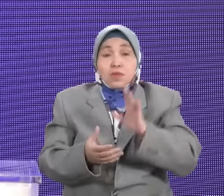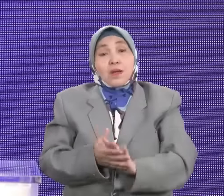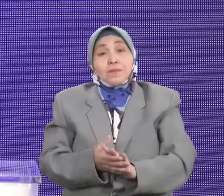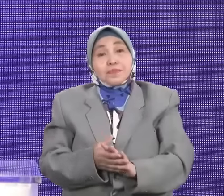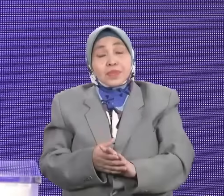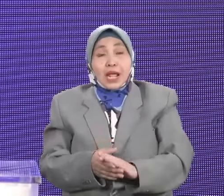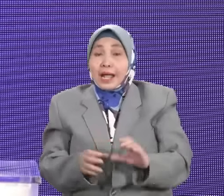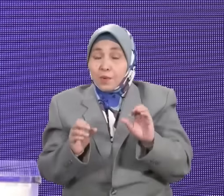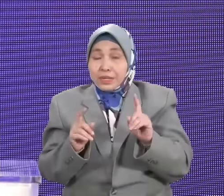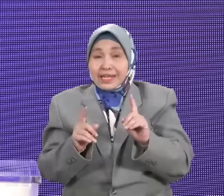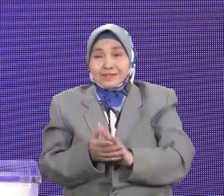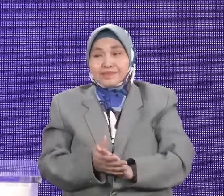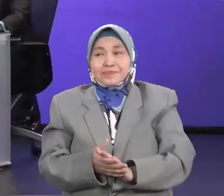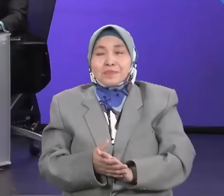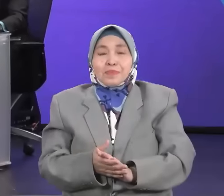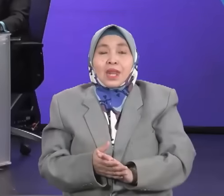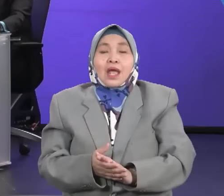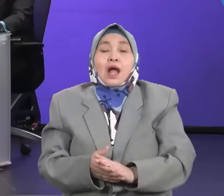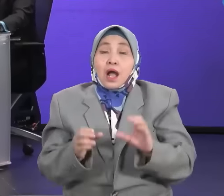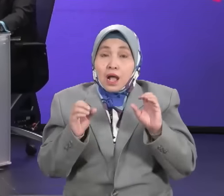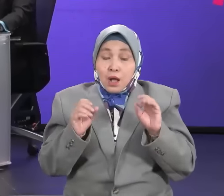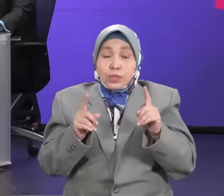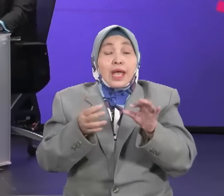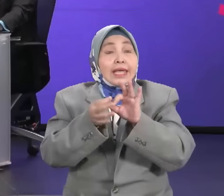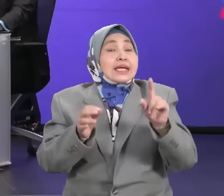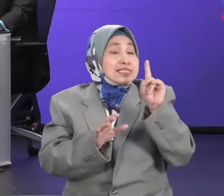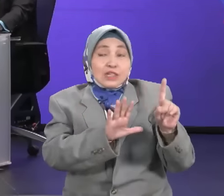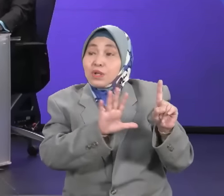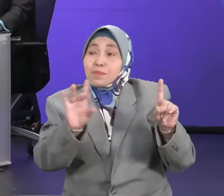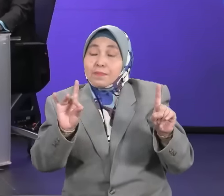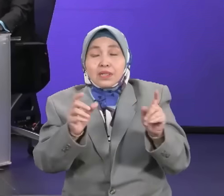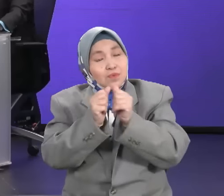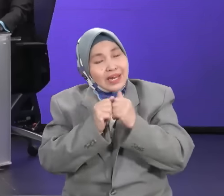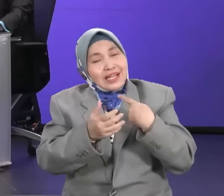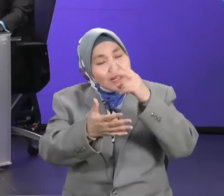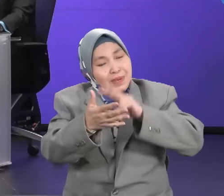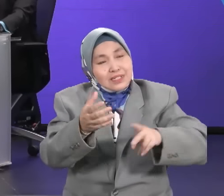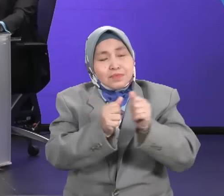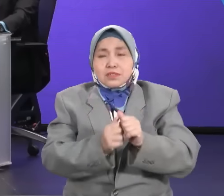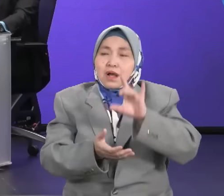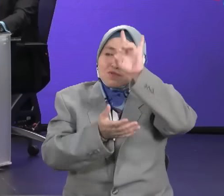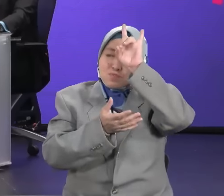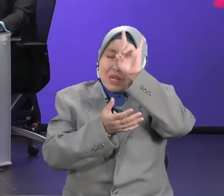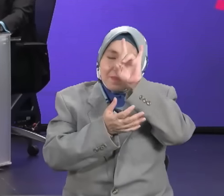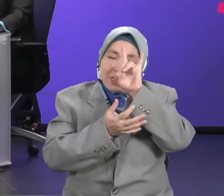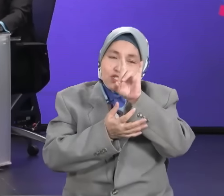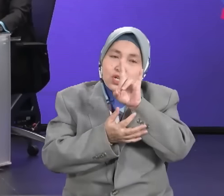bagi dia Ya baik Ayo 158 Mari kita baca sama-sama Insya Allah a'udzubillahiminasyaitonirrajim